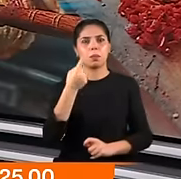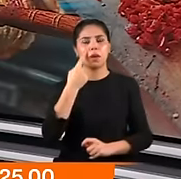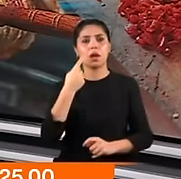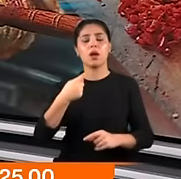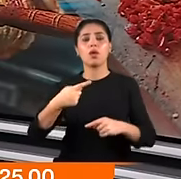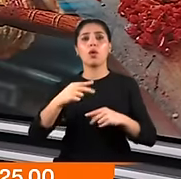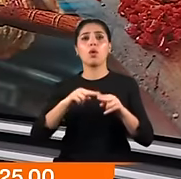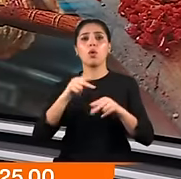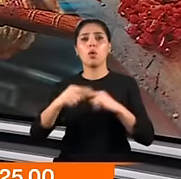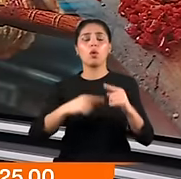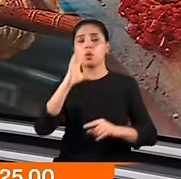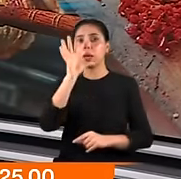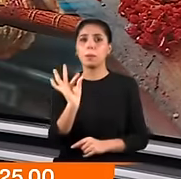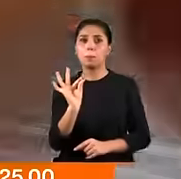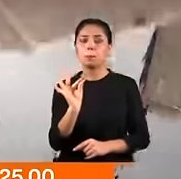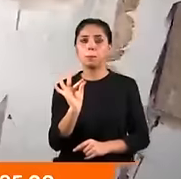kokoreç kimin?